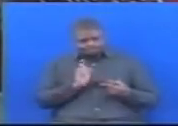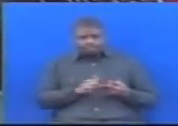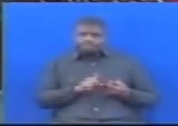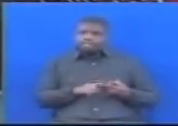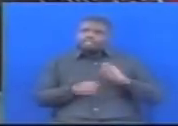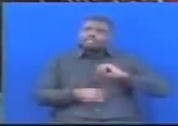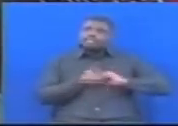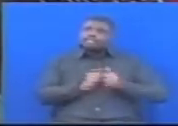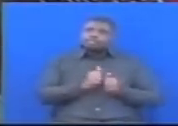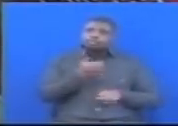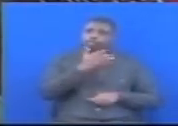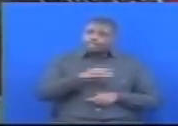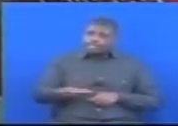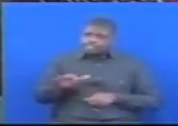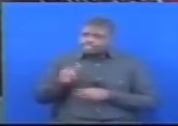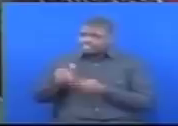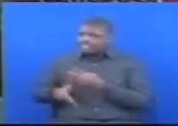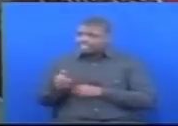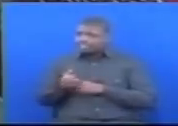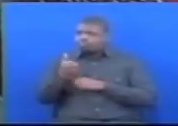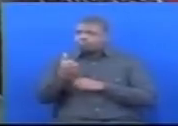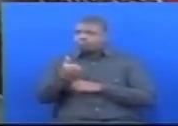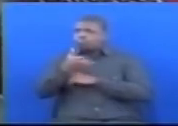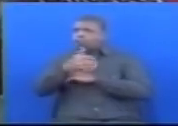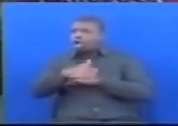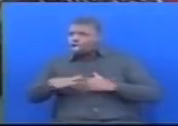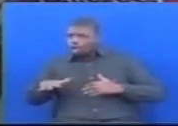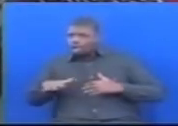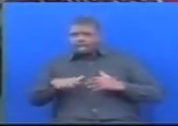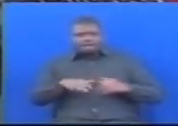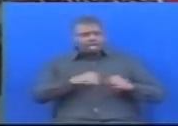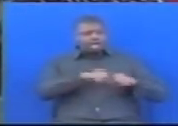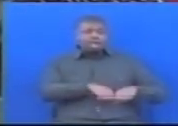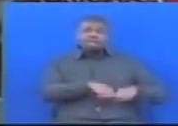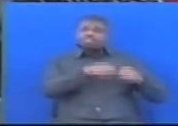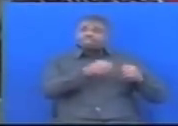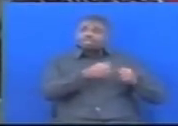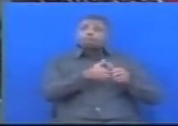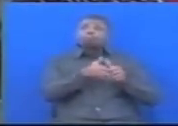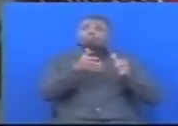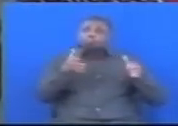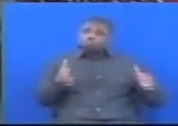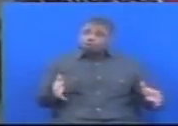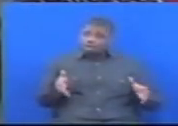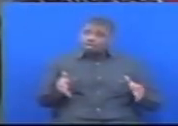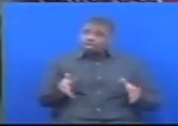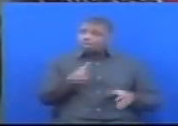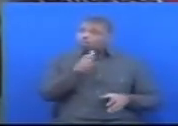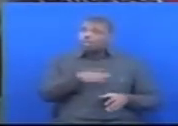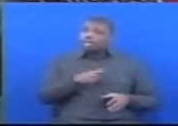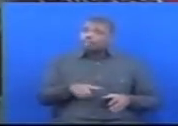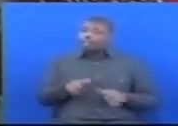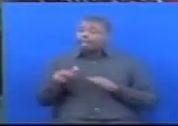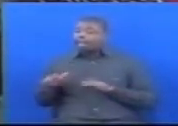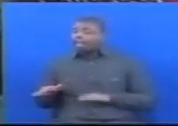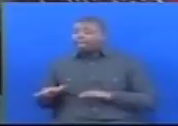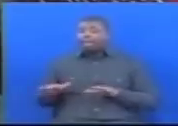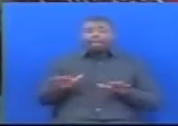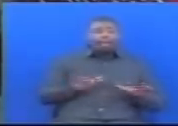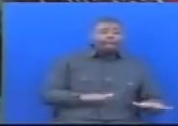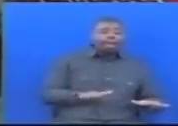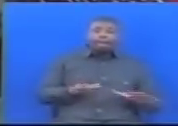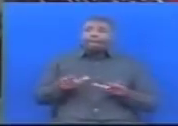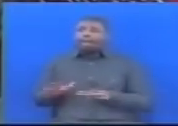shida ya maji kwenye kata ambazo mabwawa au miundombinu yake iliharibika ni kubwa sana na wananchi wanateseka. Naomba